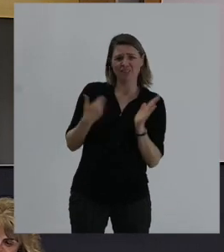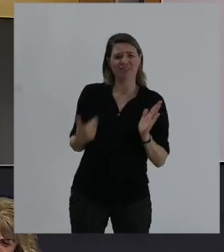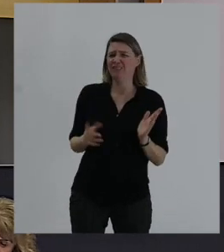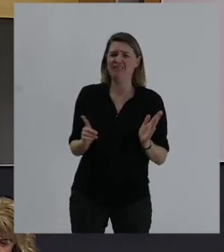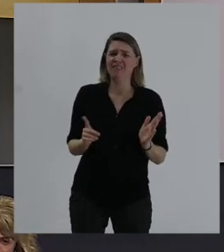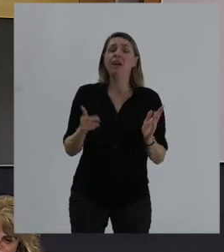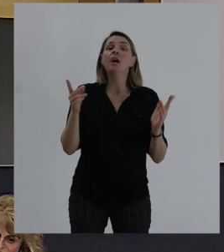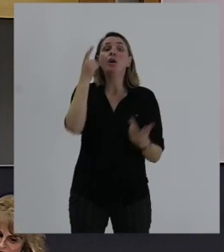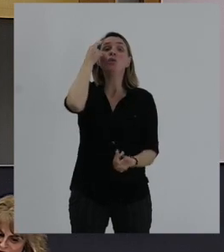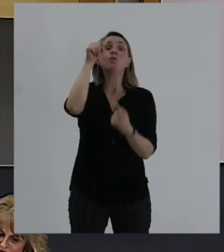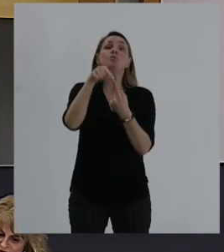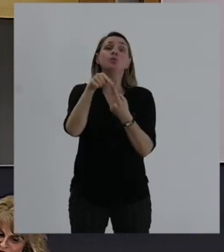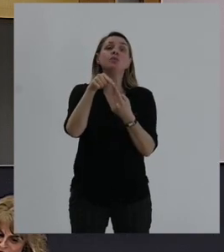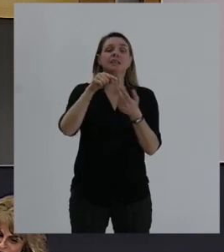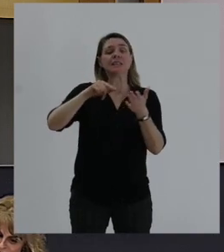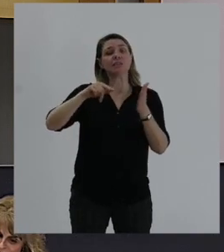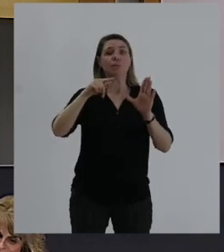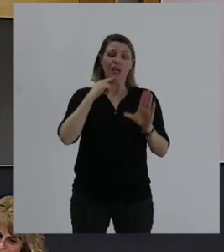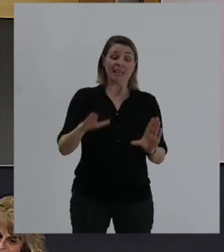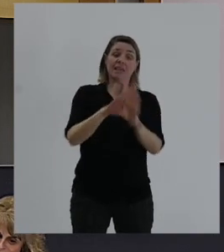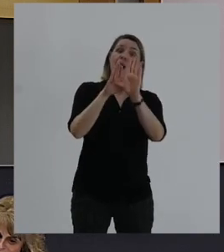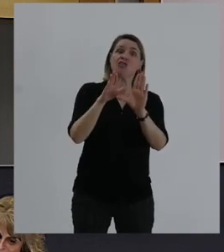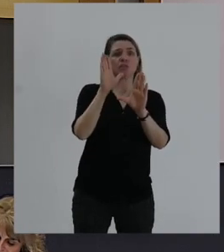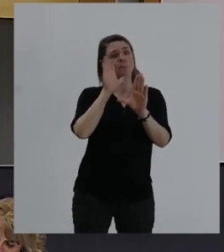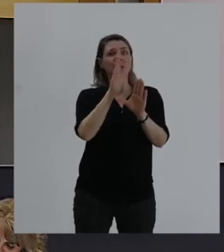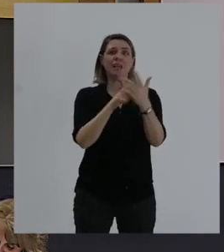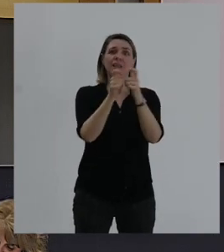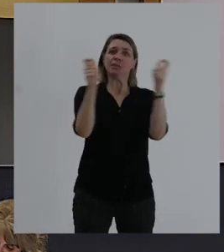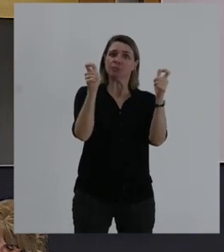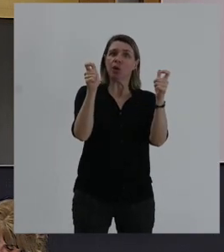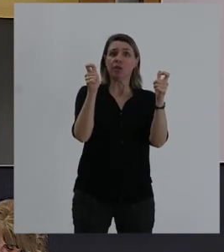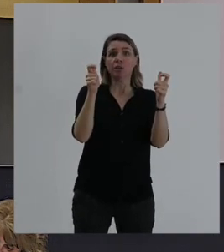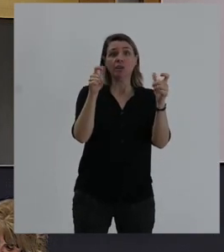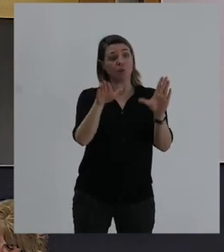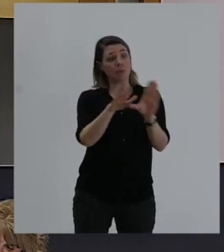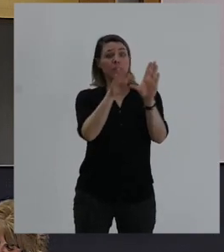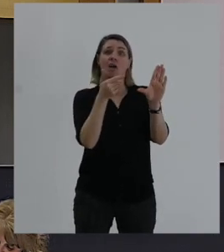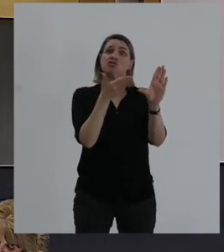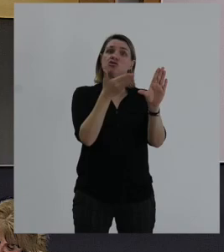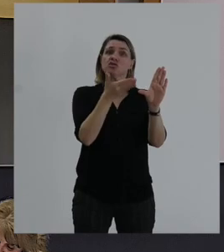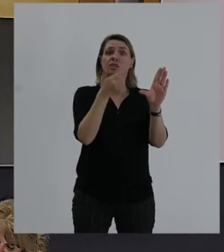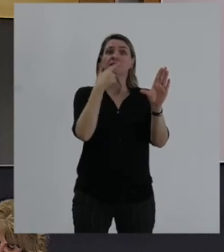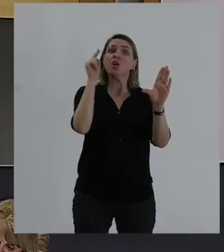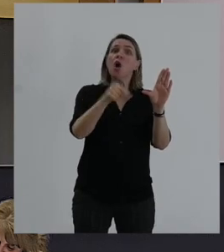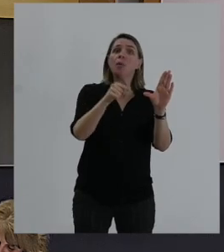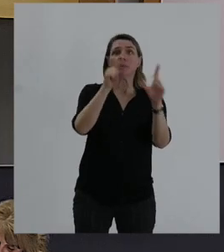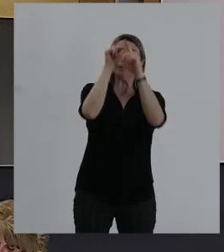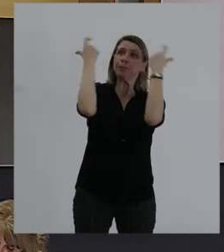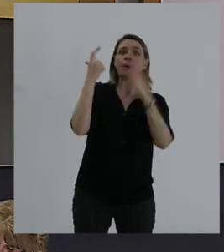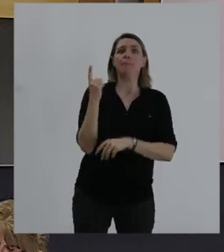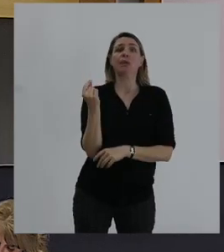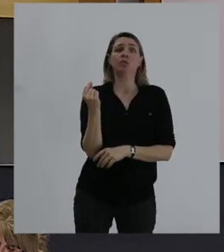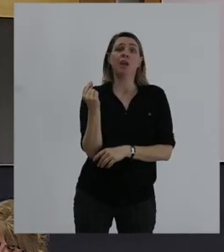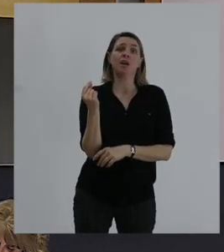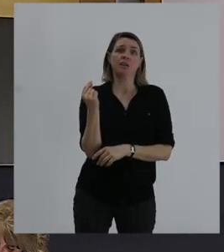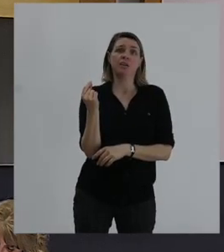but d'une signature d'établissement, c'est qu'on soit identifié comme un partenaire. Et j'insistais